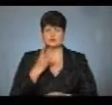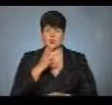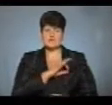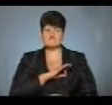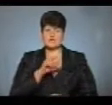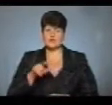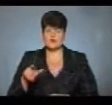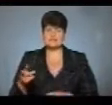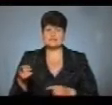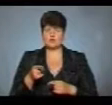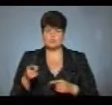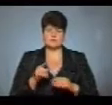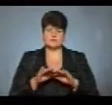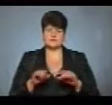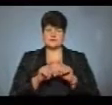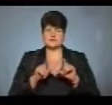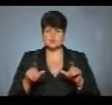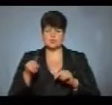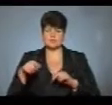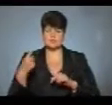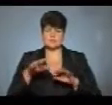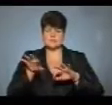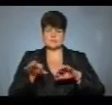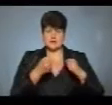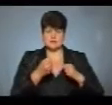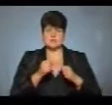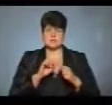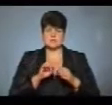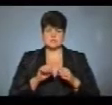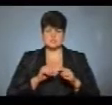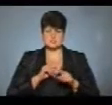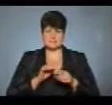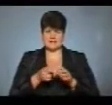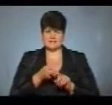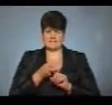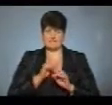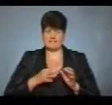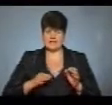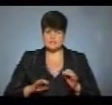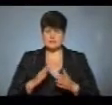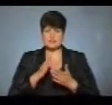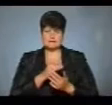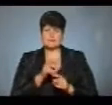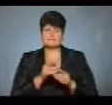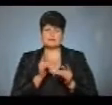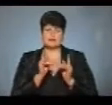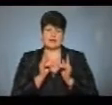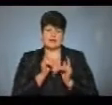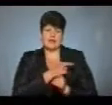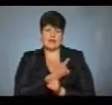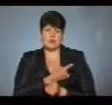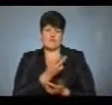Вихованців тернопільського дитсадка номер 1, яких госпіталізували з гострою кишковою інфекцією, перебувають на стаціонарному лікуванні в інфекційному